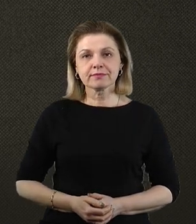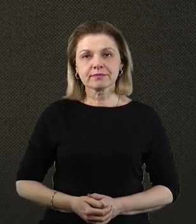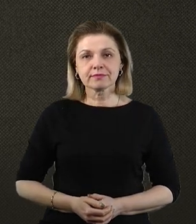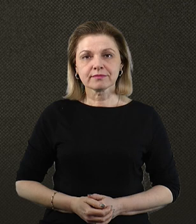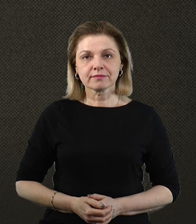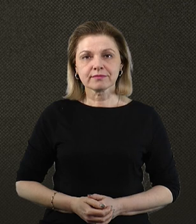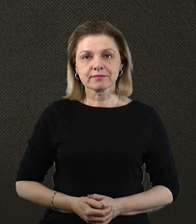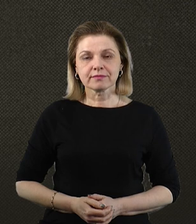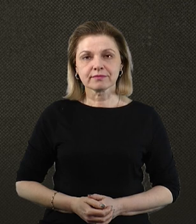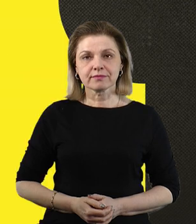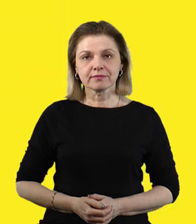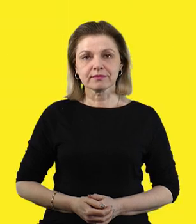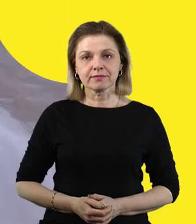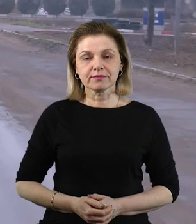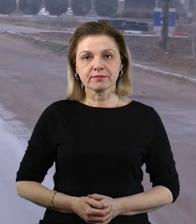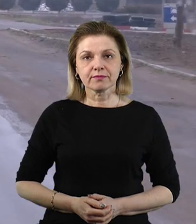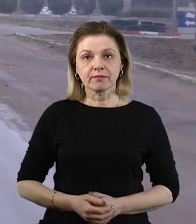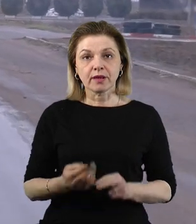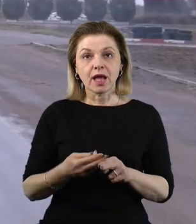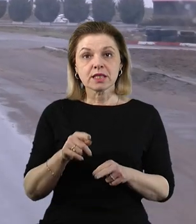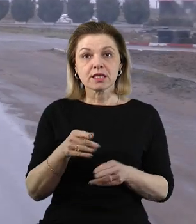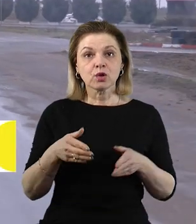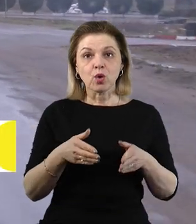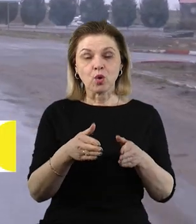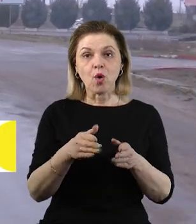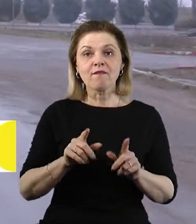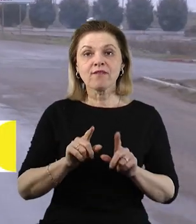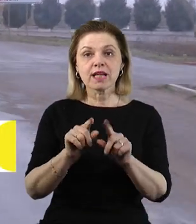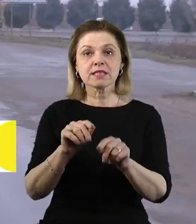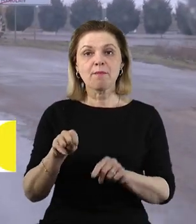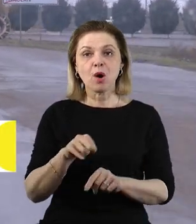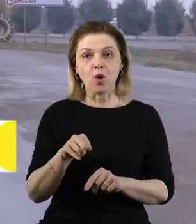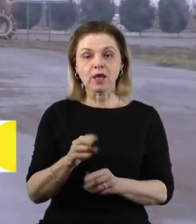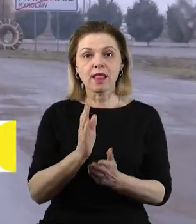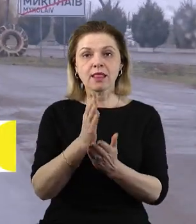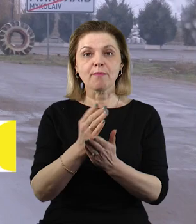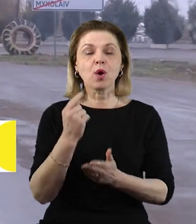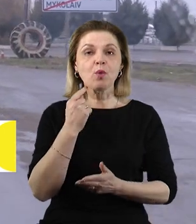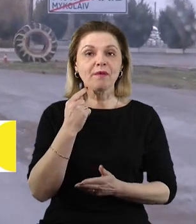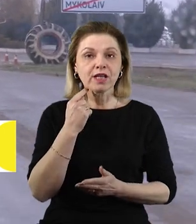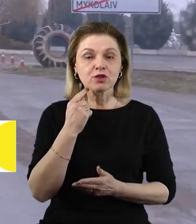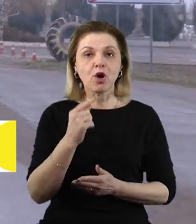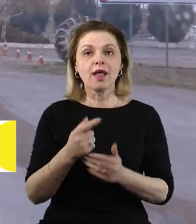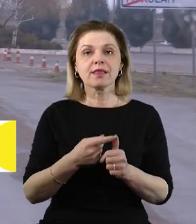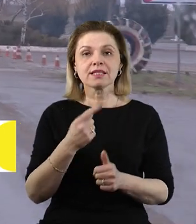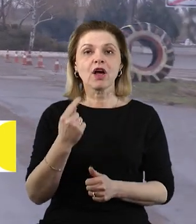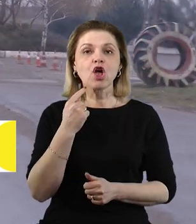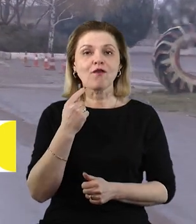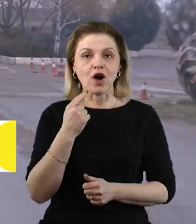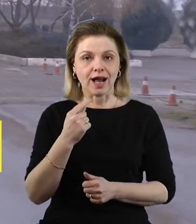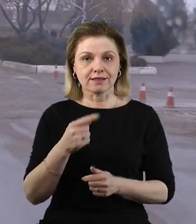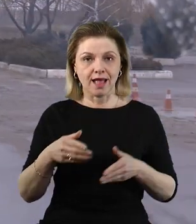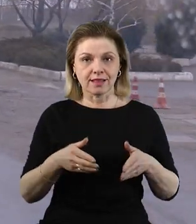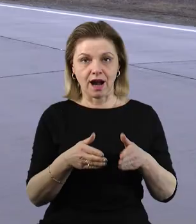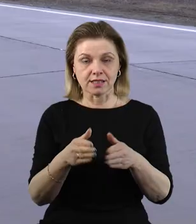військовій адміністрації це дорога нави і з Миколаєва у напрямку Кропивницького її ще називають Кіровоградська